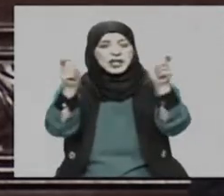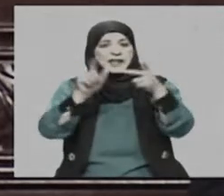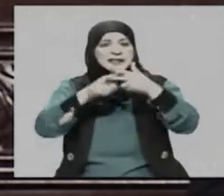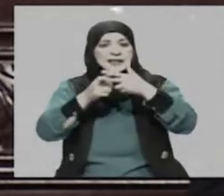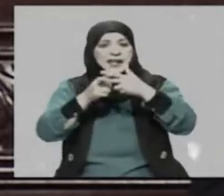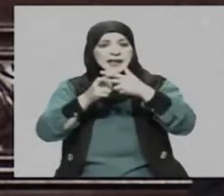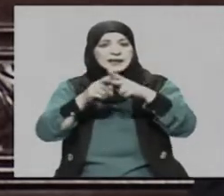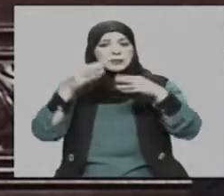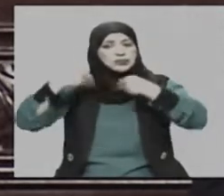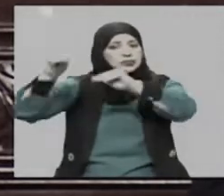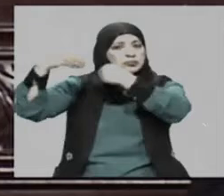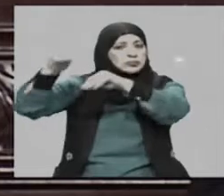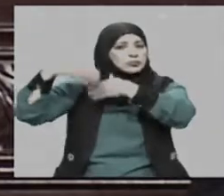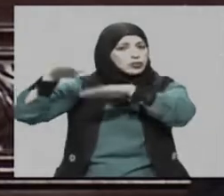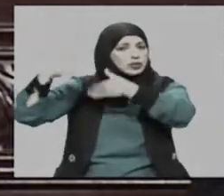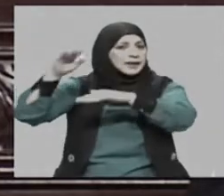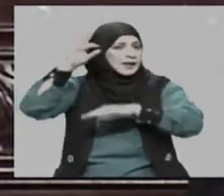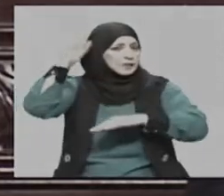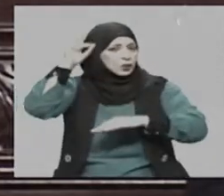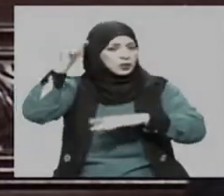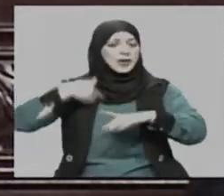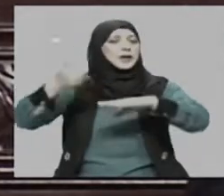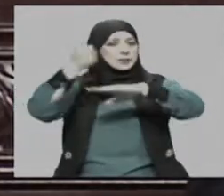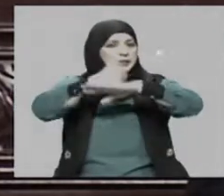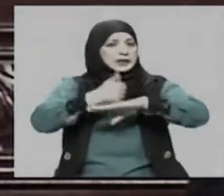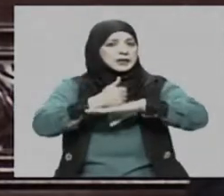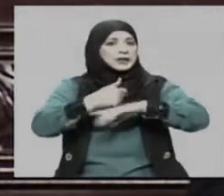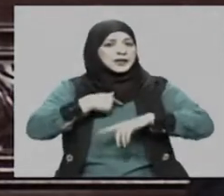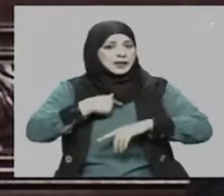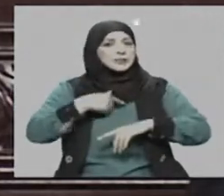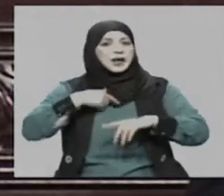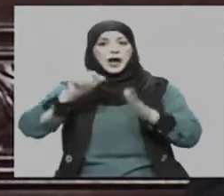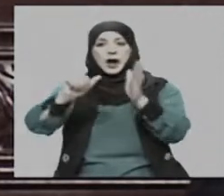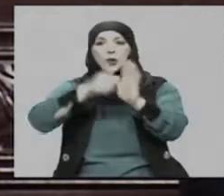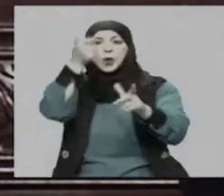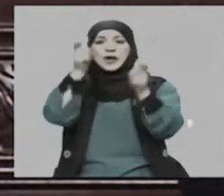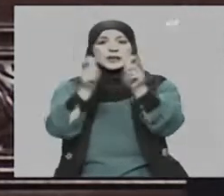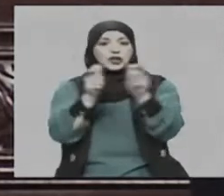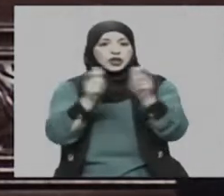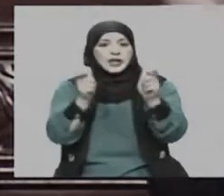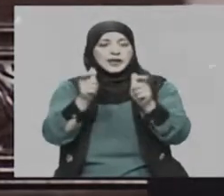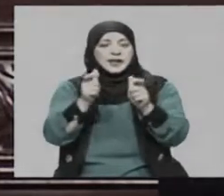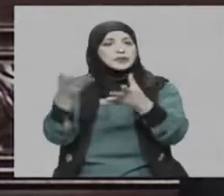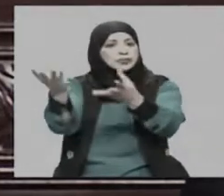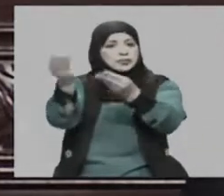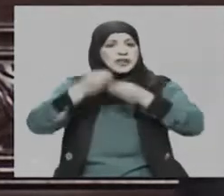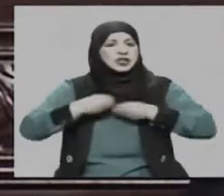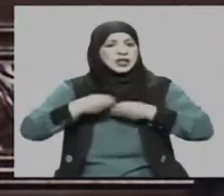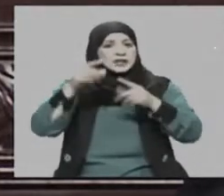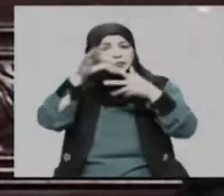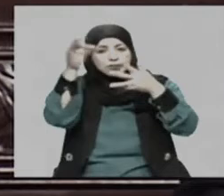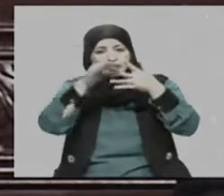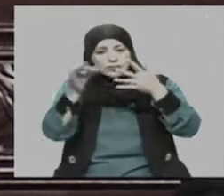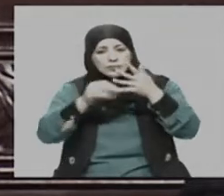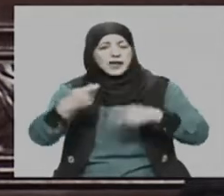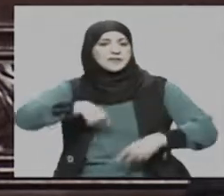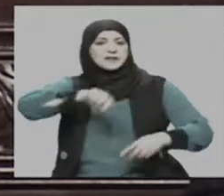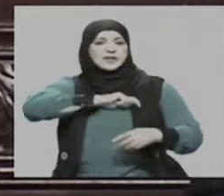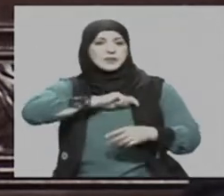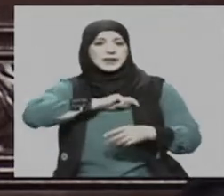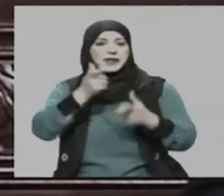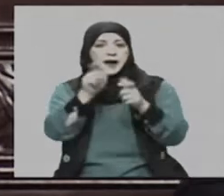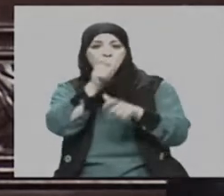مصدرة في تونس نترأسها أول شركة شريت الكونكورون بتاعها في إسبانيا أول شركة